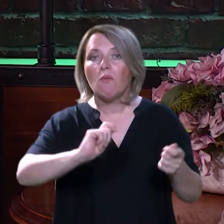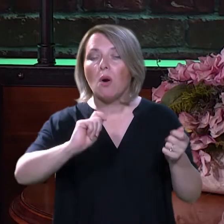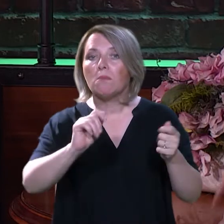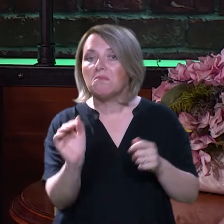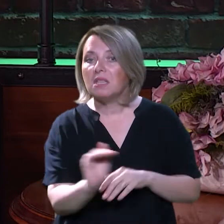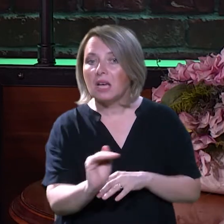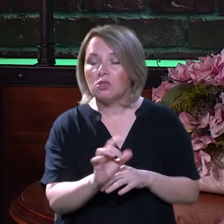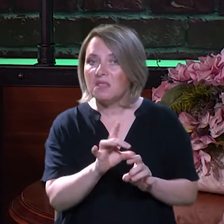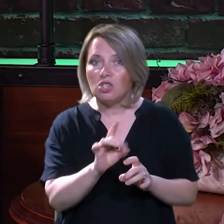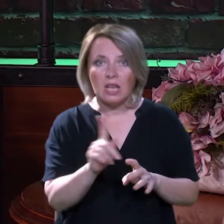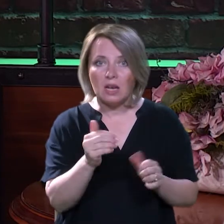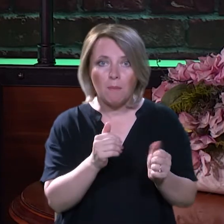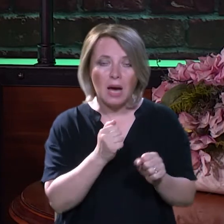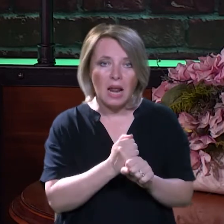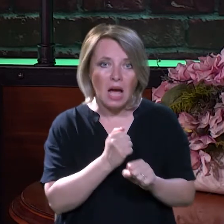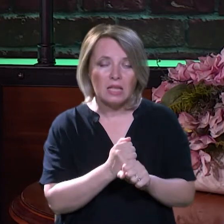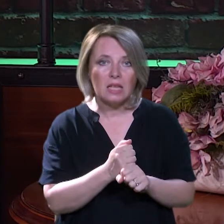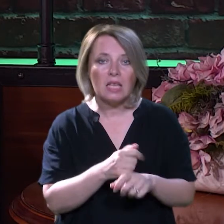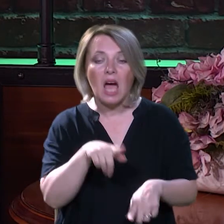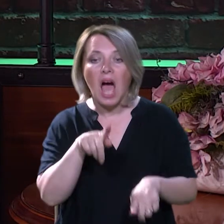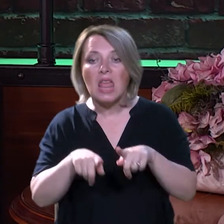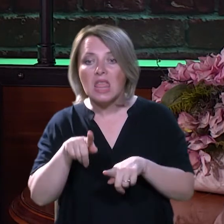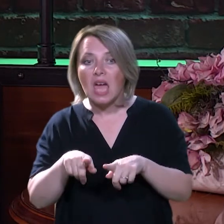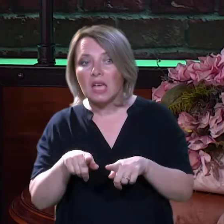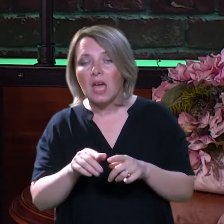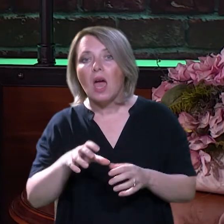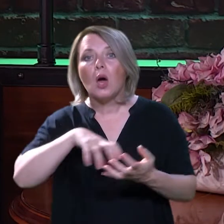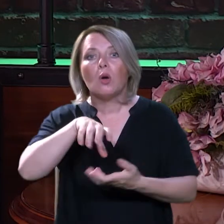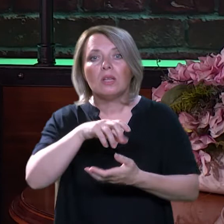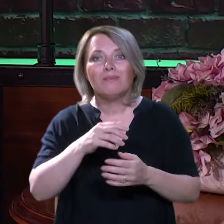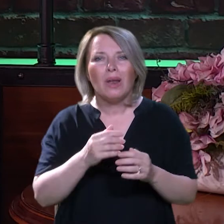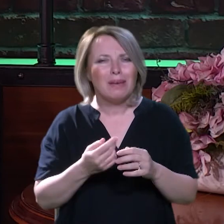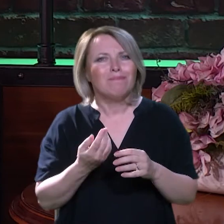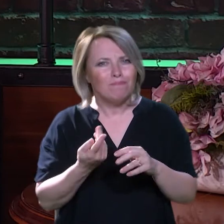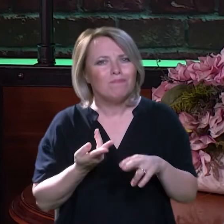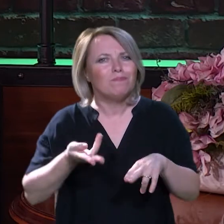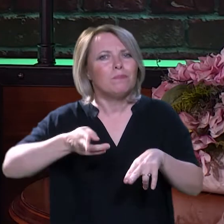ništa mijenjati i raditi, a neki roditelji su možda i pretjerano